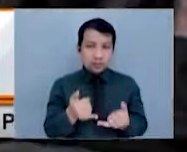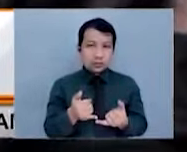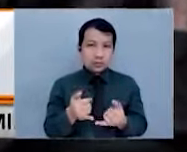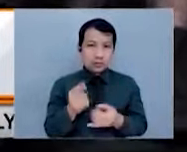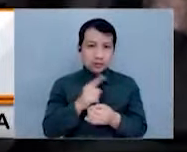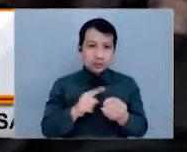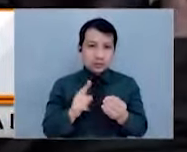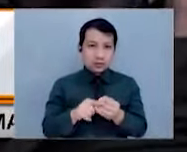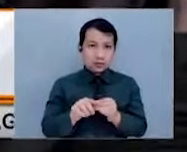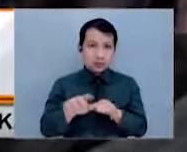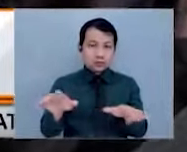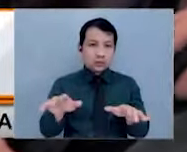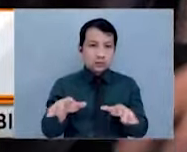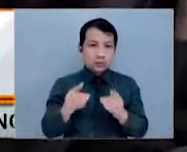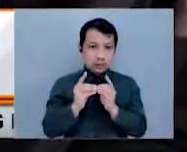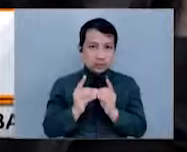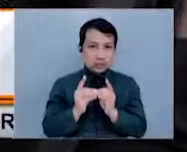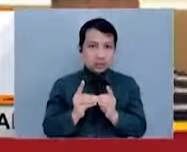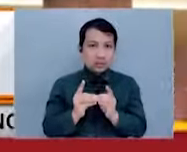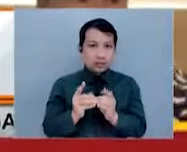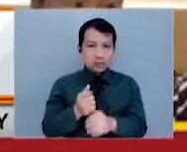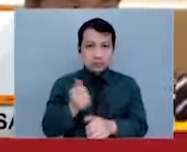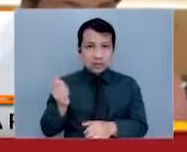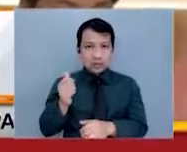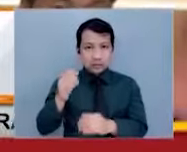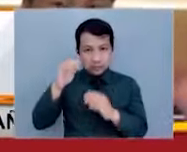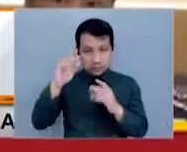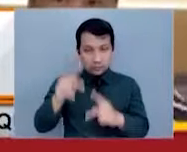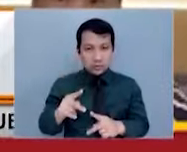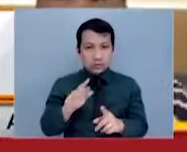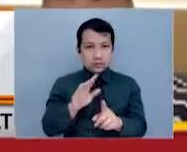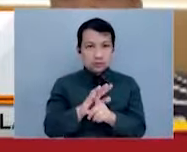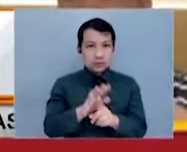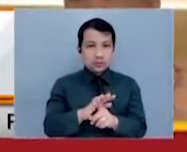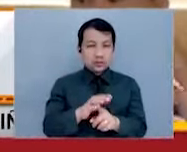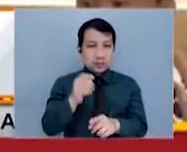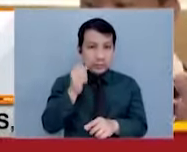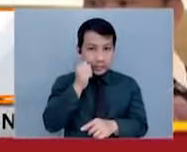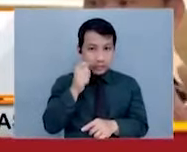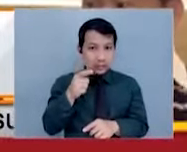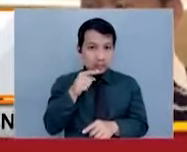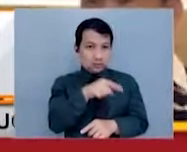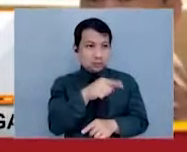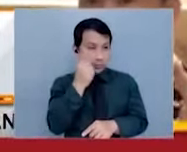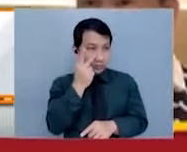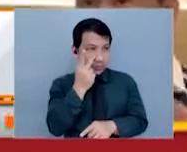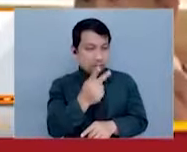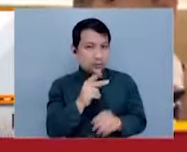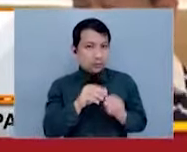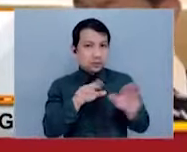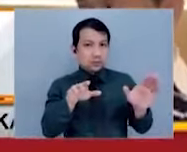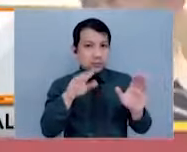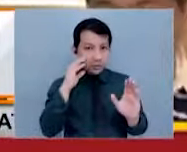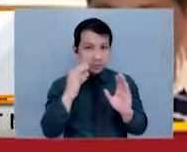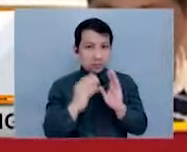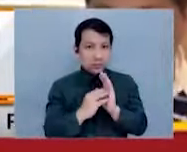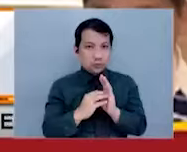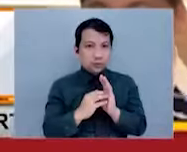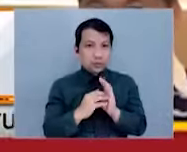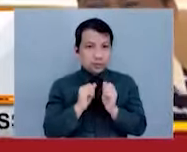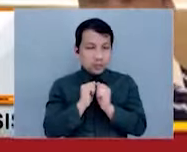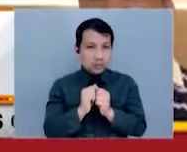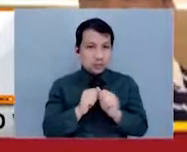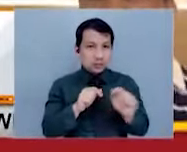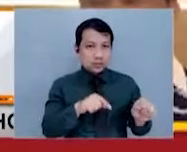umano'y pakikipag-date niya with other guys. Viral si Sara, kasunod na rin ang ilang nagkalat na larawan ng aktres kasama ang